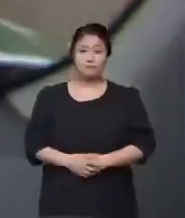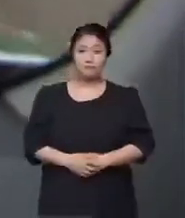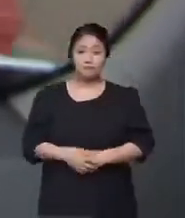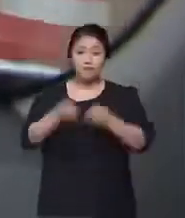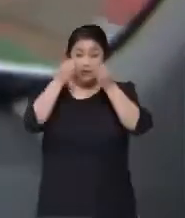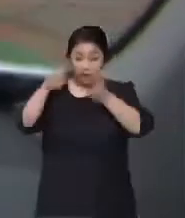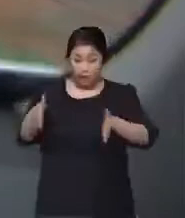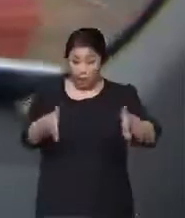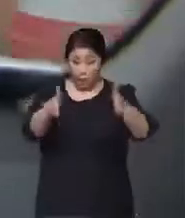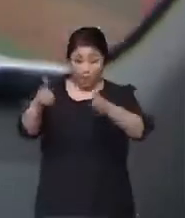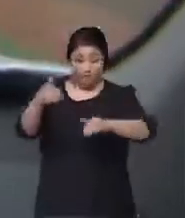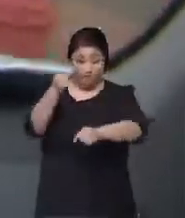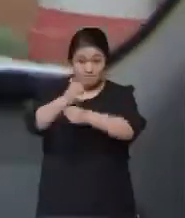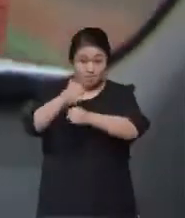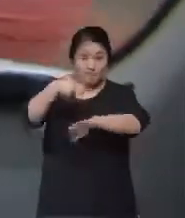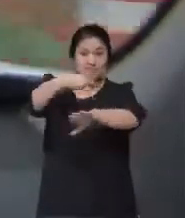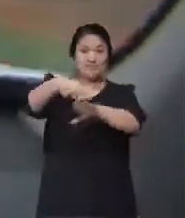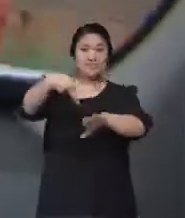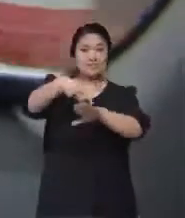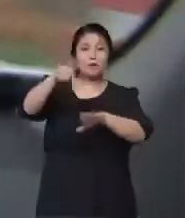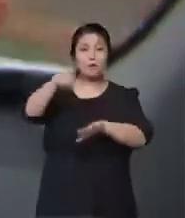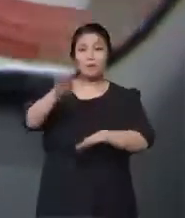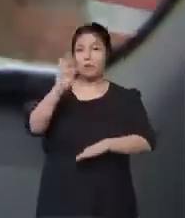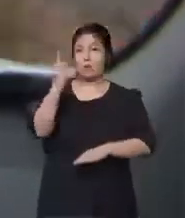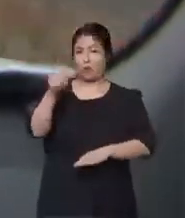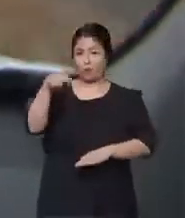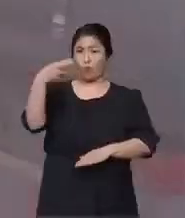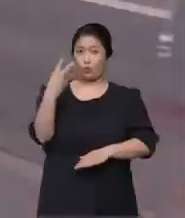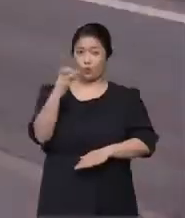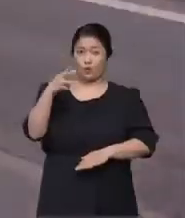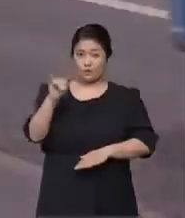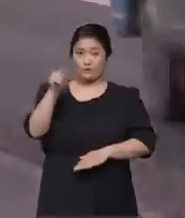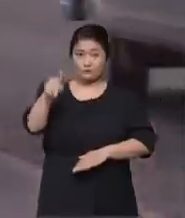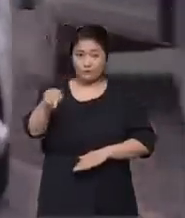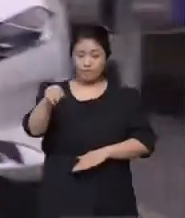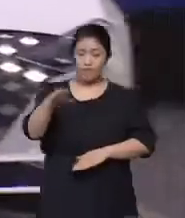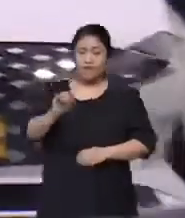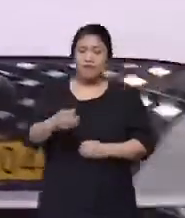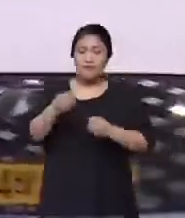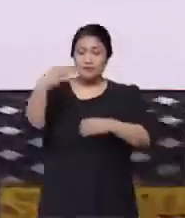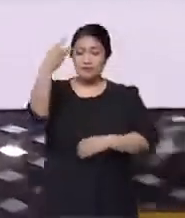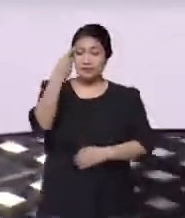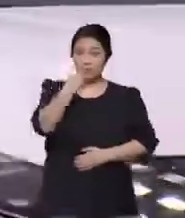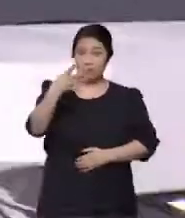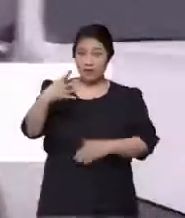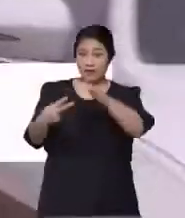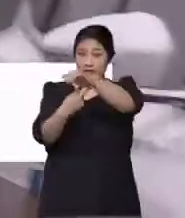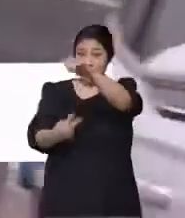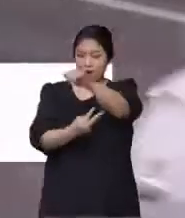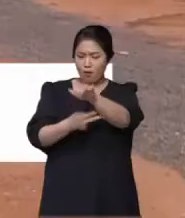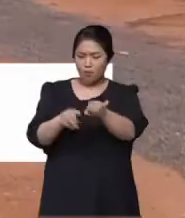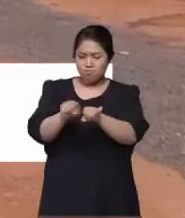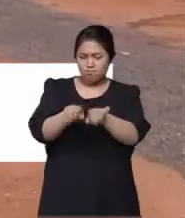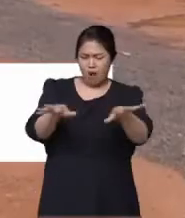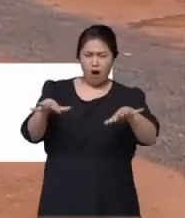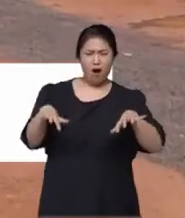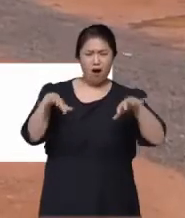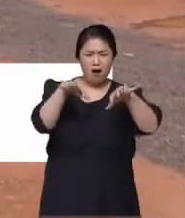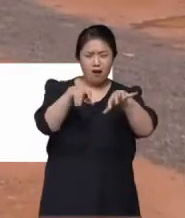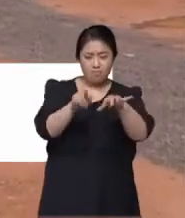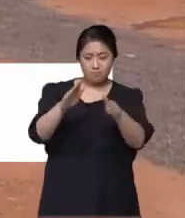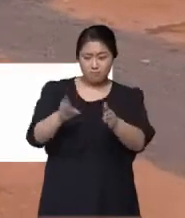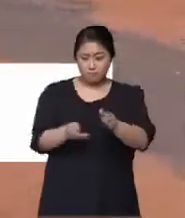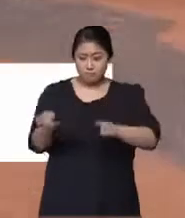새 도로가 만들어질 예정인 신안 앞에의 봉룡입니다. 이곳은 천사대교로 향하는 교통량을 분산시키기